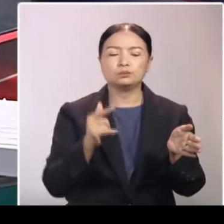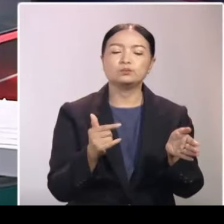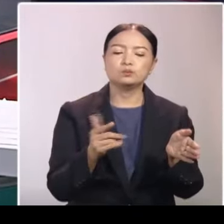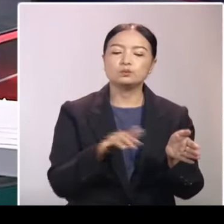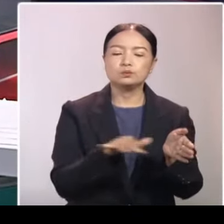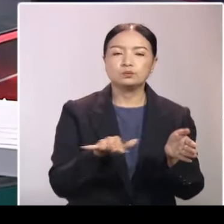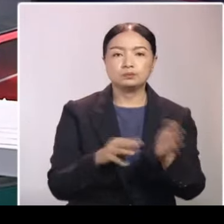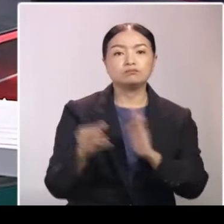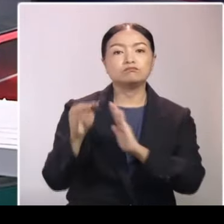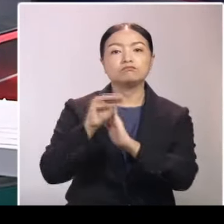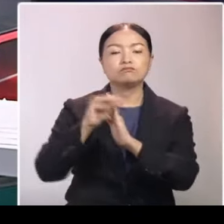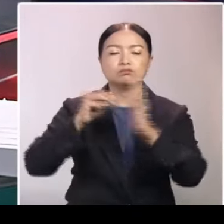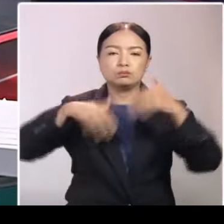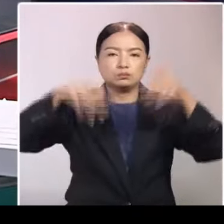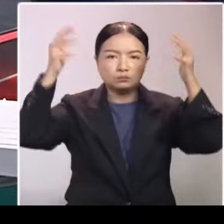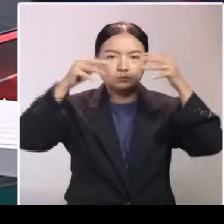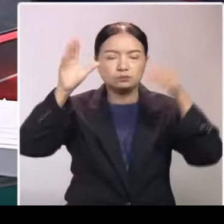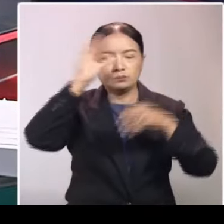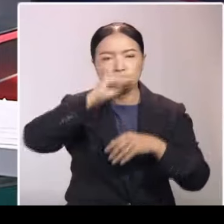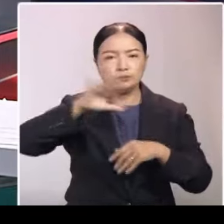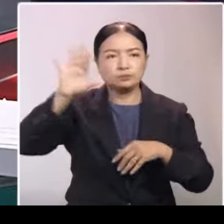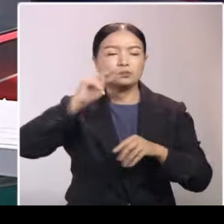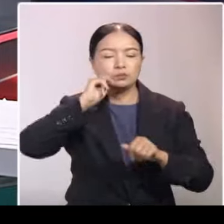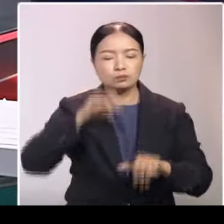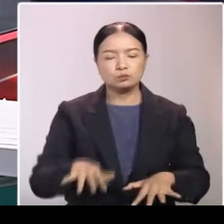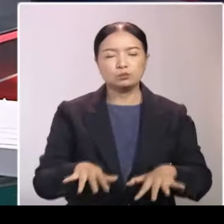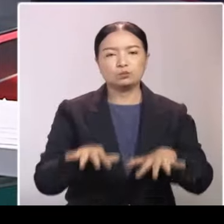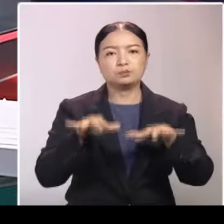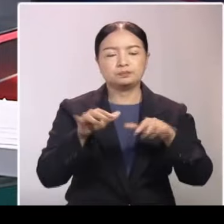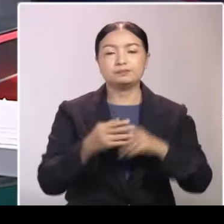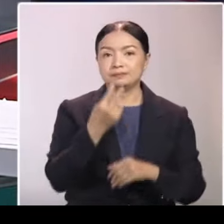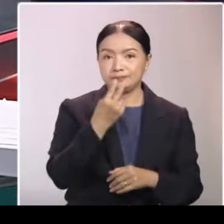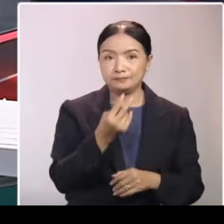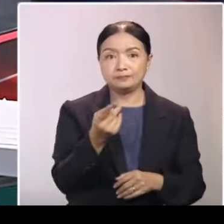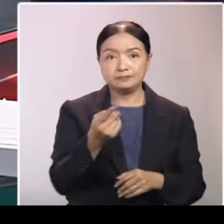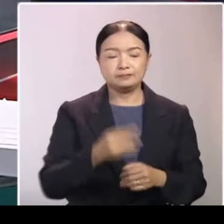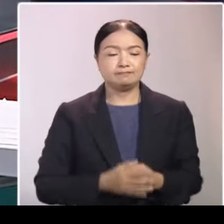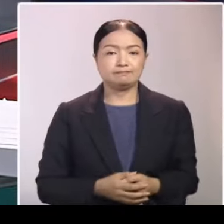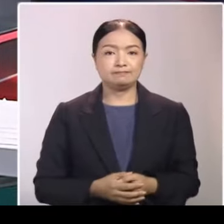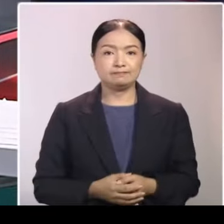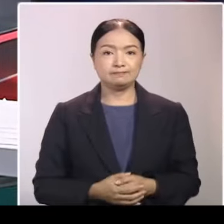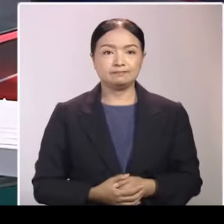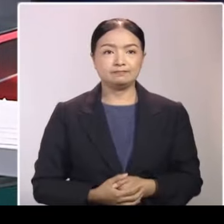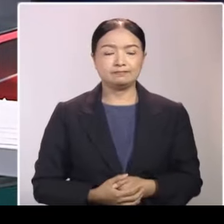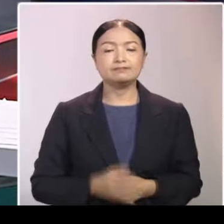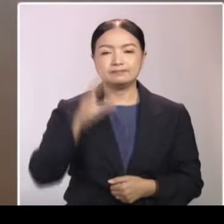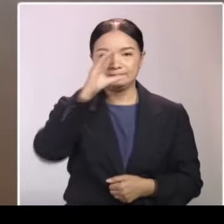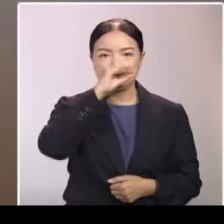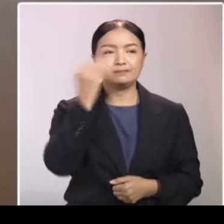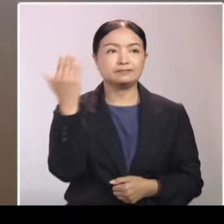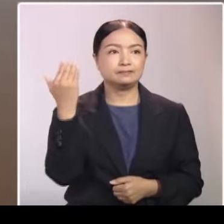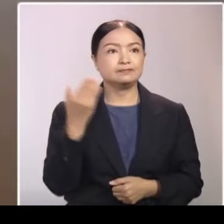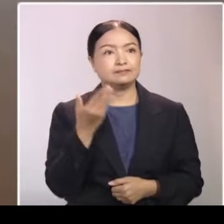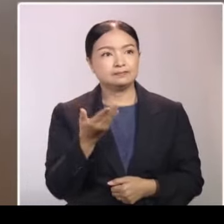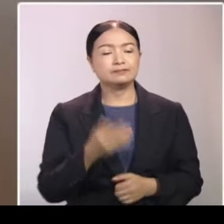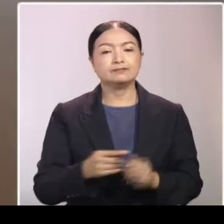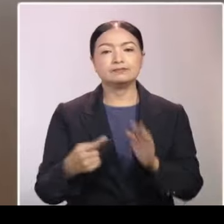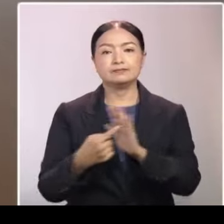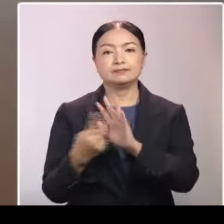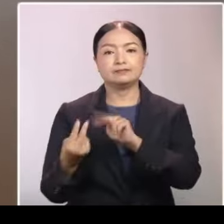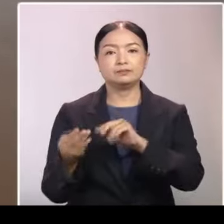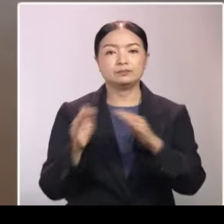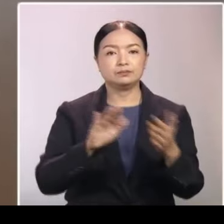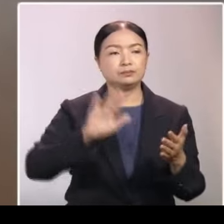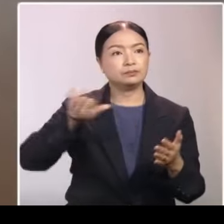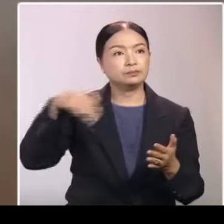กลายเป็นว่าฝนตกทั้งคืนถนนหลายายยน้ำท่วมเลยค่ะไปดูภาพกันหน่อยว่าเป็นยังไงบ้างนะคะเมื่อคืนที่ผ่านมาที่นพร